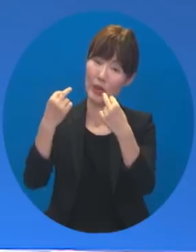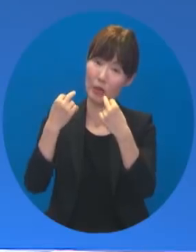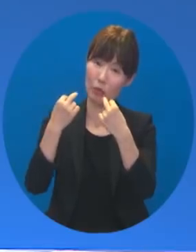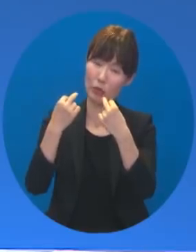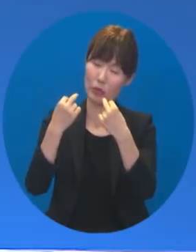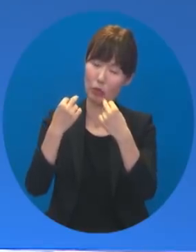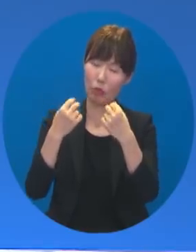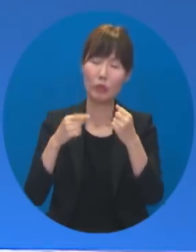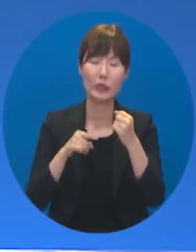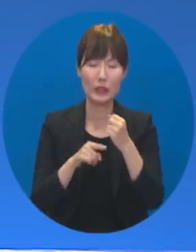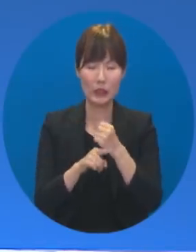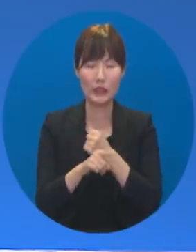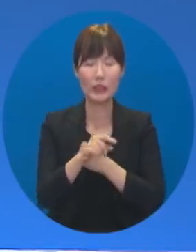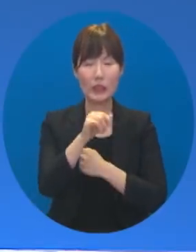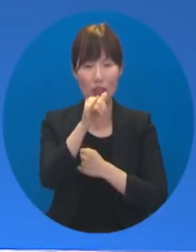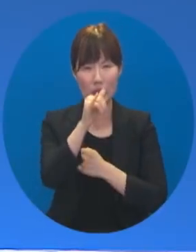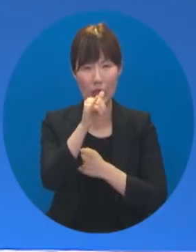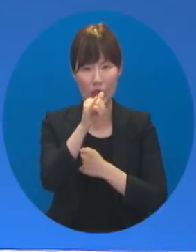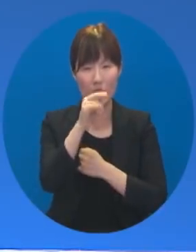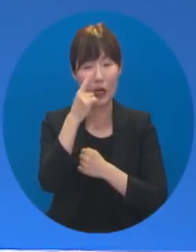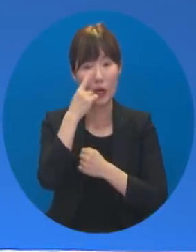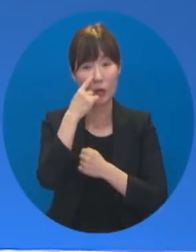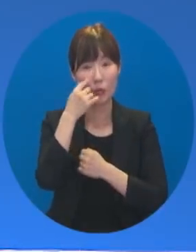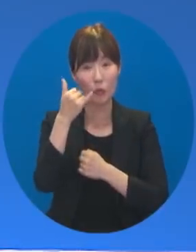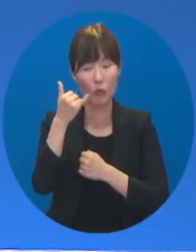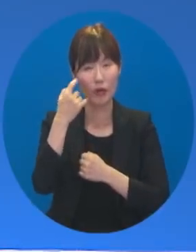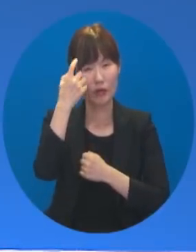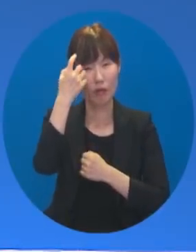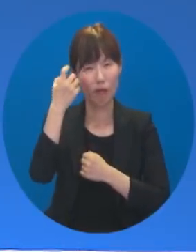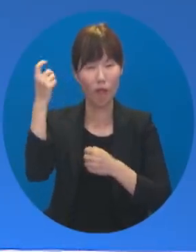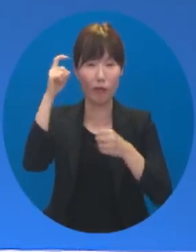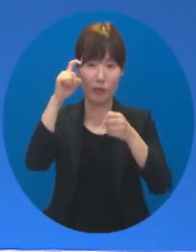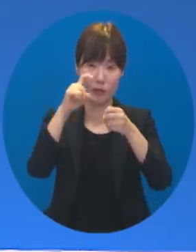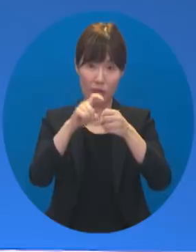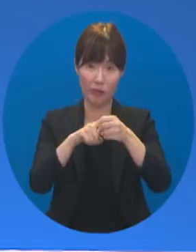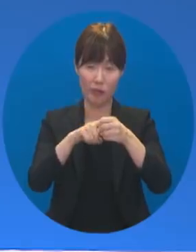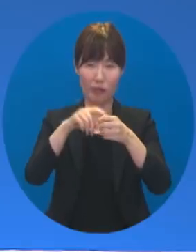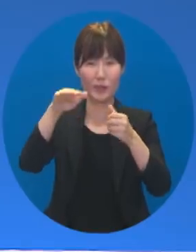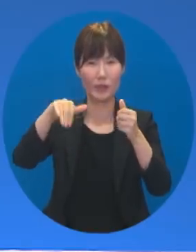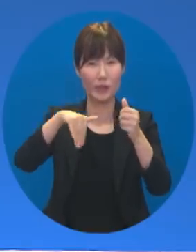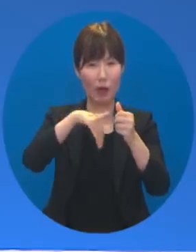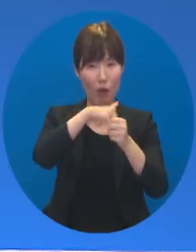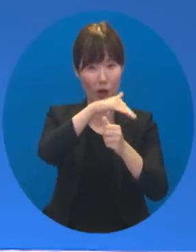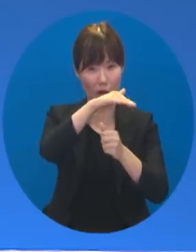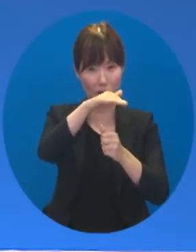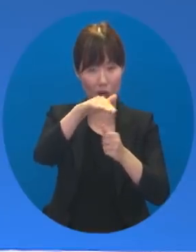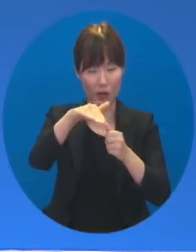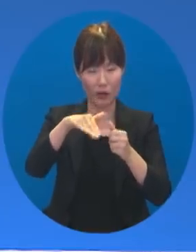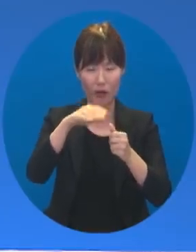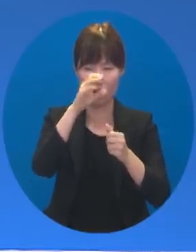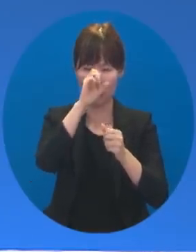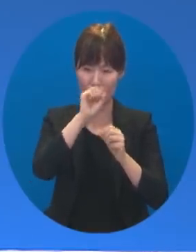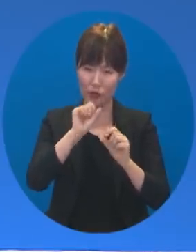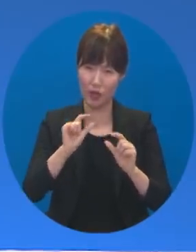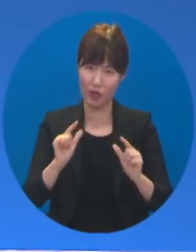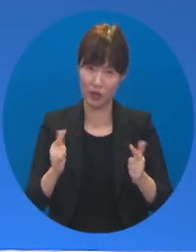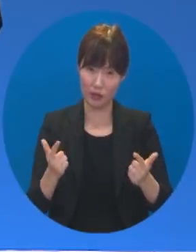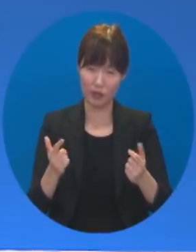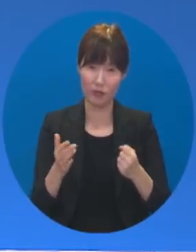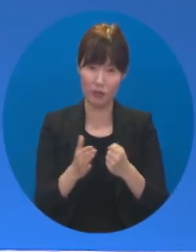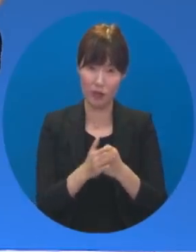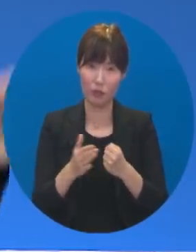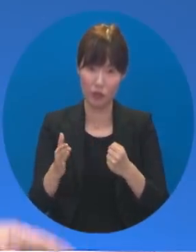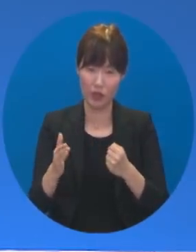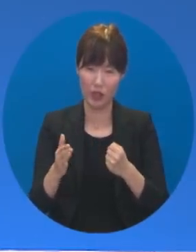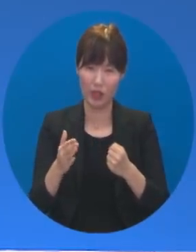부모의 어떤 영적 상태가 좋지 않아서 그렇다. 그래서